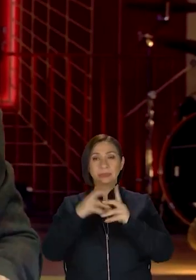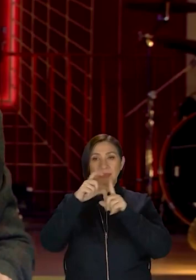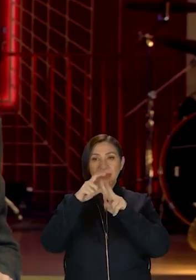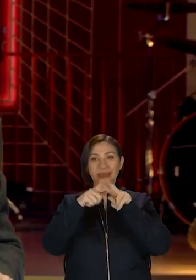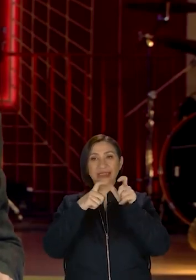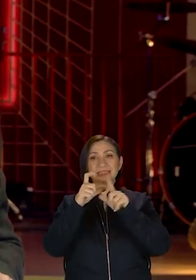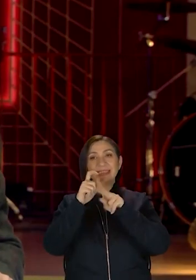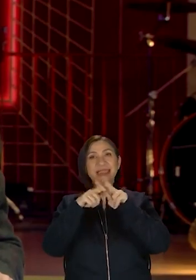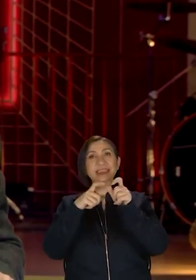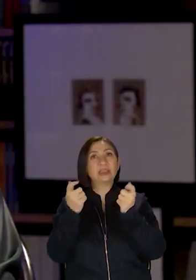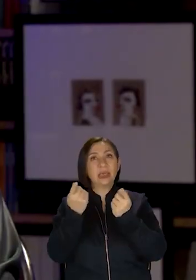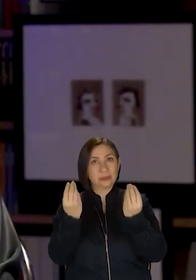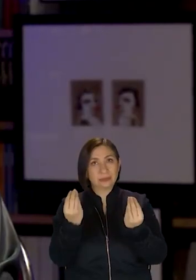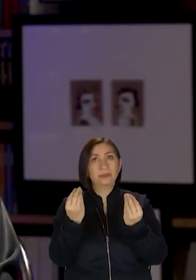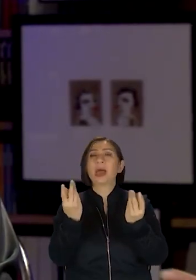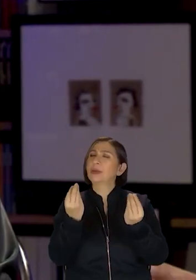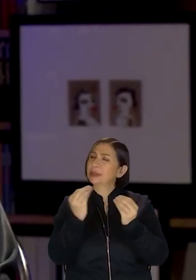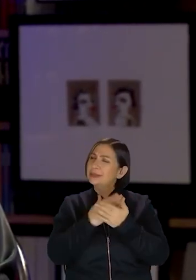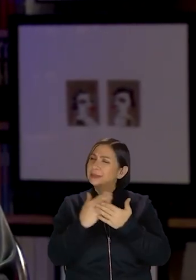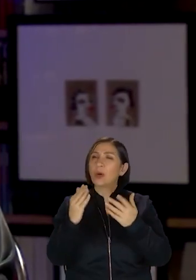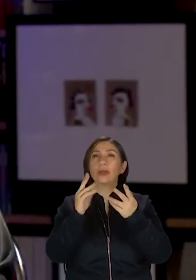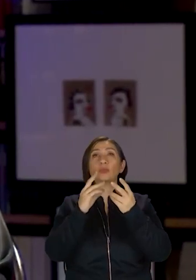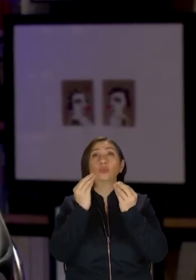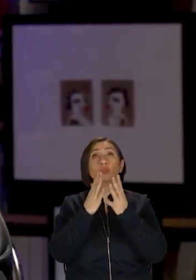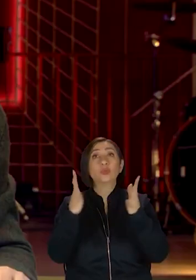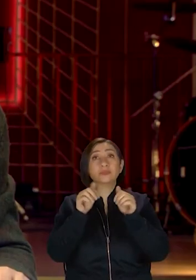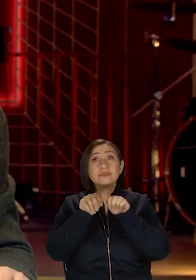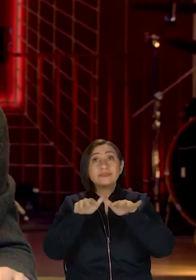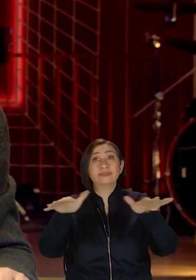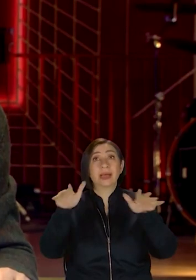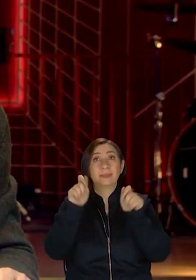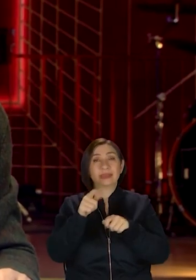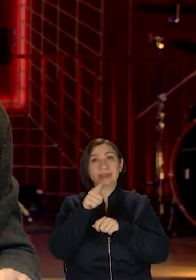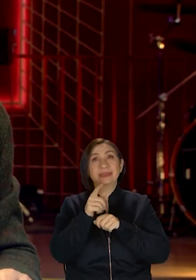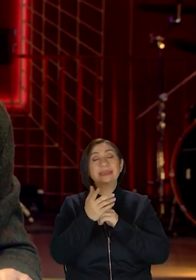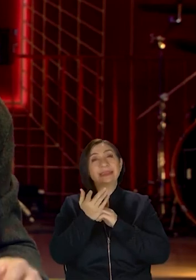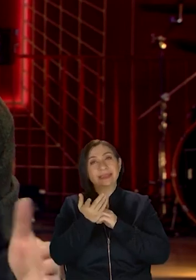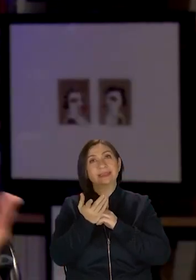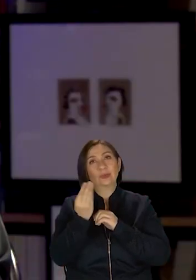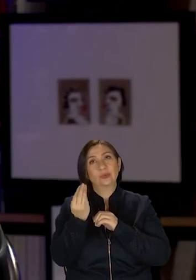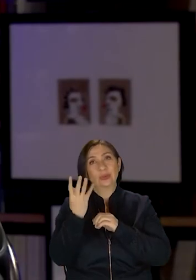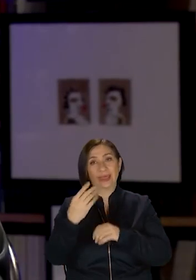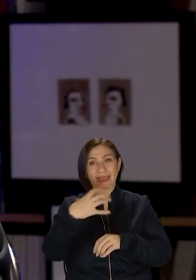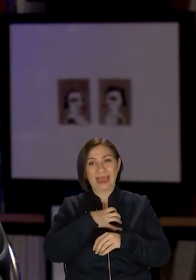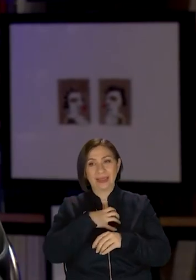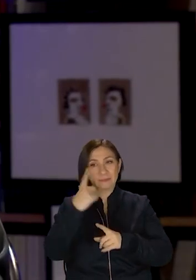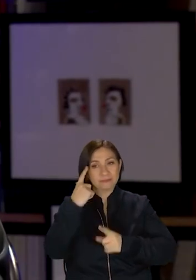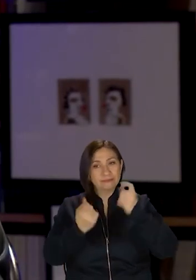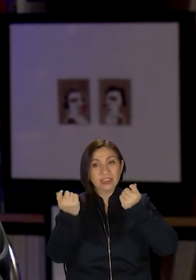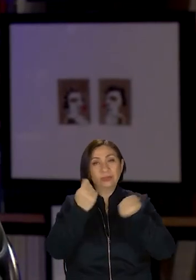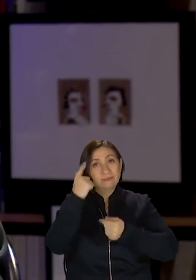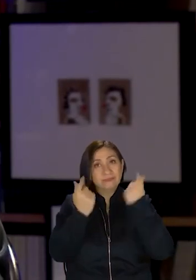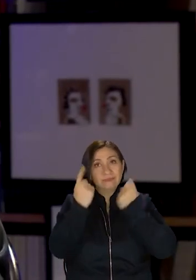Das'ta işler nasıl? Her şey güzel, yolunda mı? Yolunda. Ha? Oyunlarımız büyük devam ediyor. Büyük bir etki yarattınız. Yani. Güzel kendi oldu. Kendi işlerini üreten.